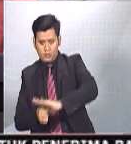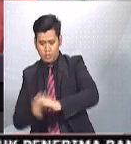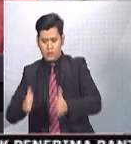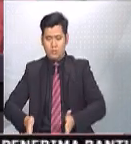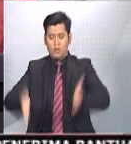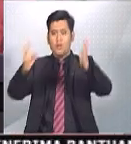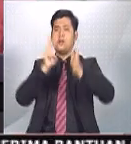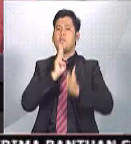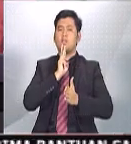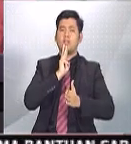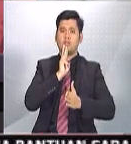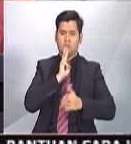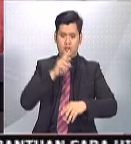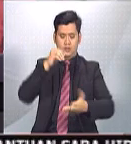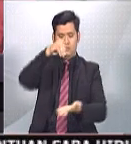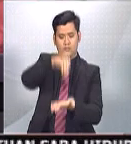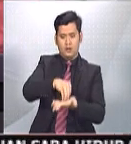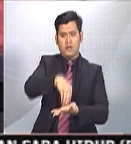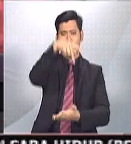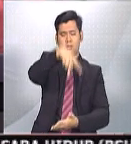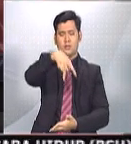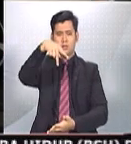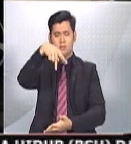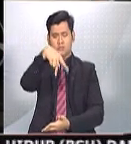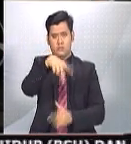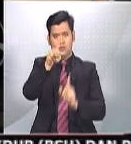Hasan kepada Batas Pulau Pinang